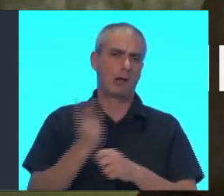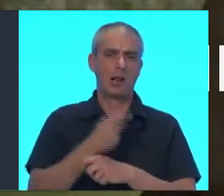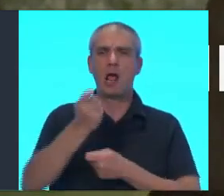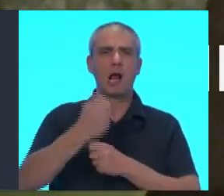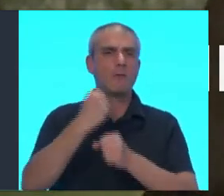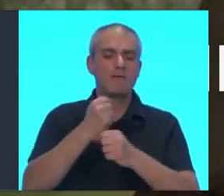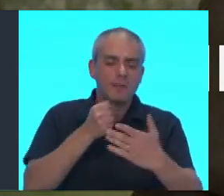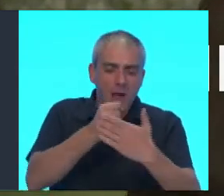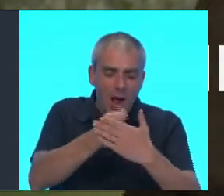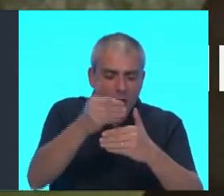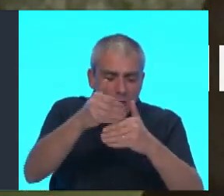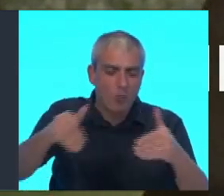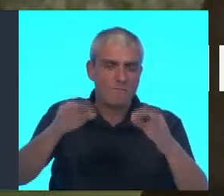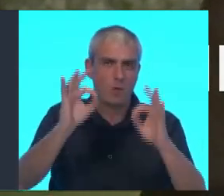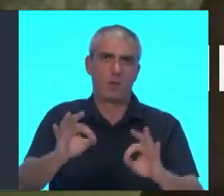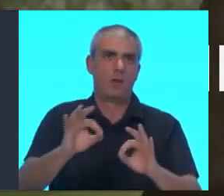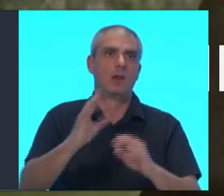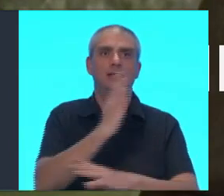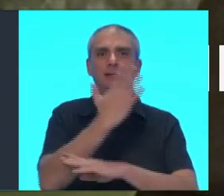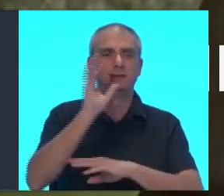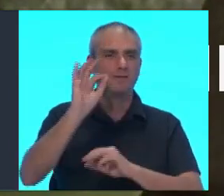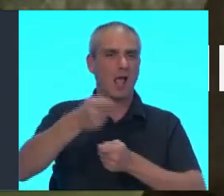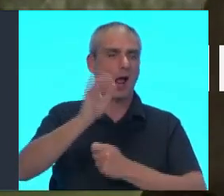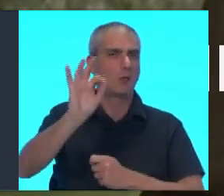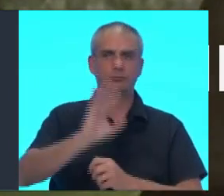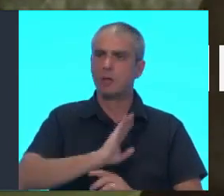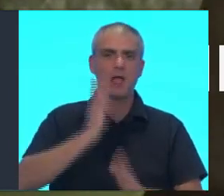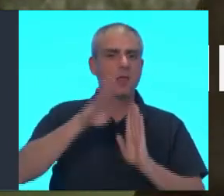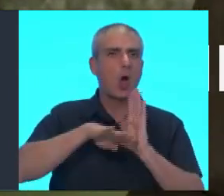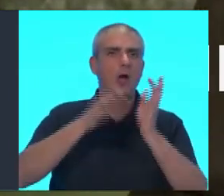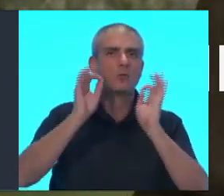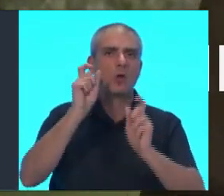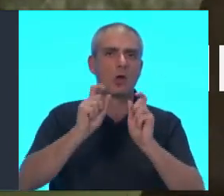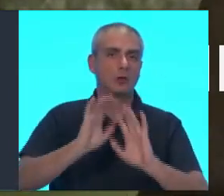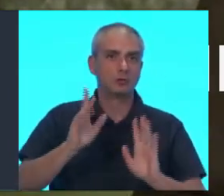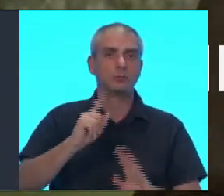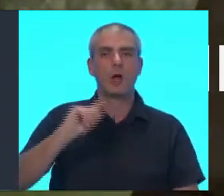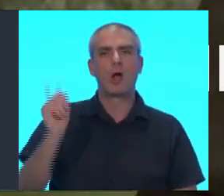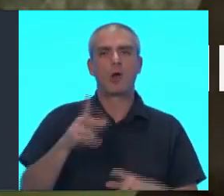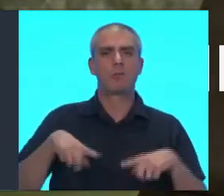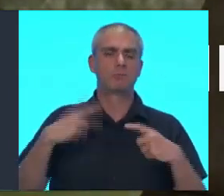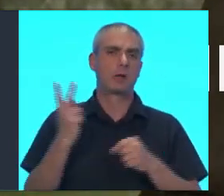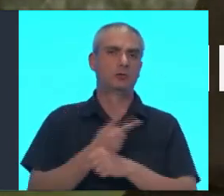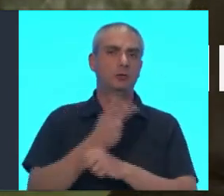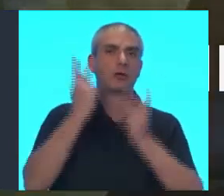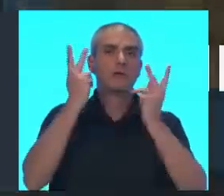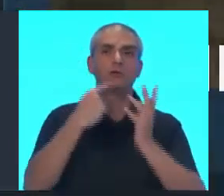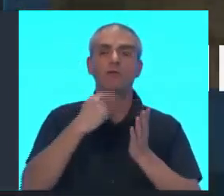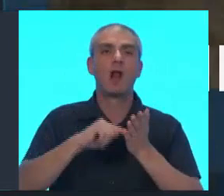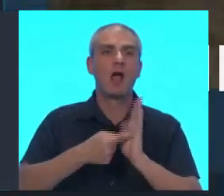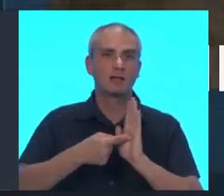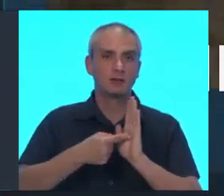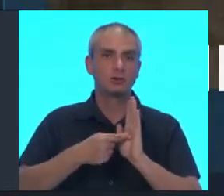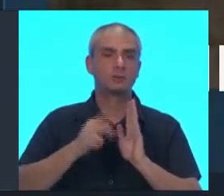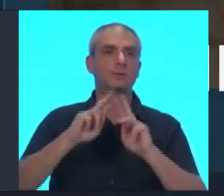עד המטר האחרון את המטעים ואת השטחים החקלאים, אין הנחיות מיוחדות לתושבים, הכל שגרתי וחשוב מאוד להדגיש